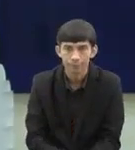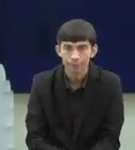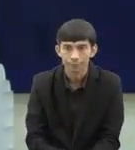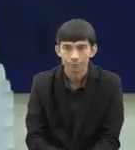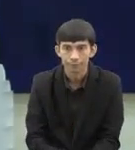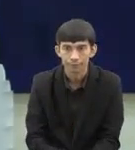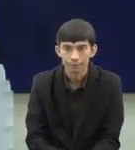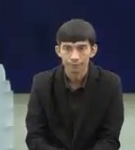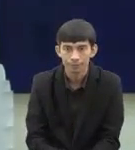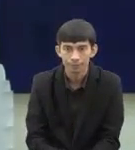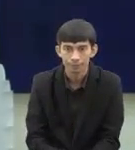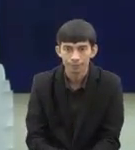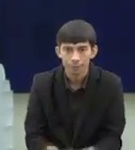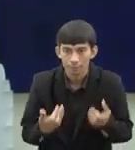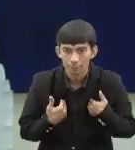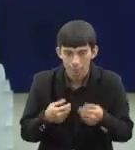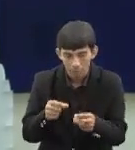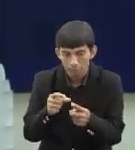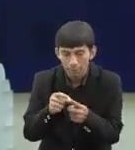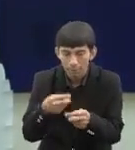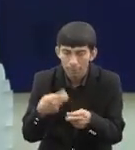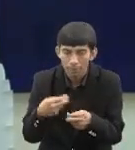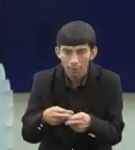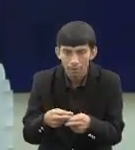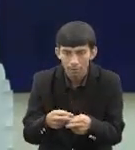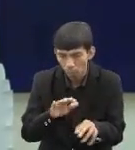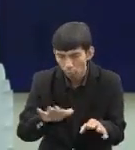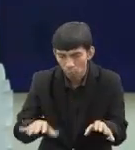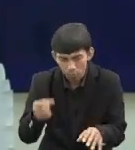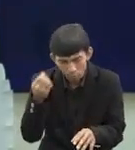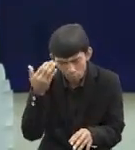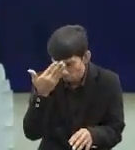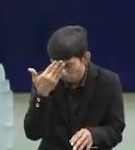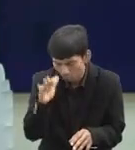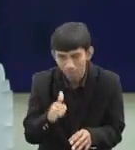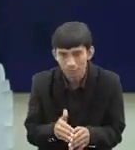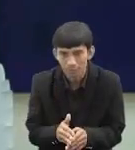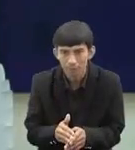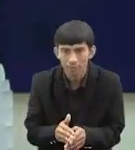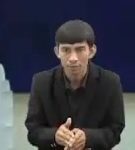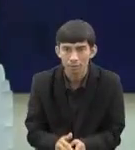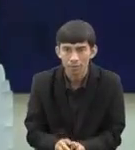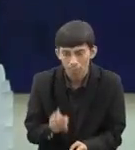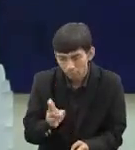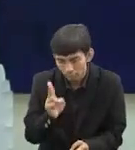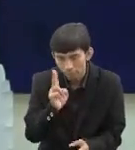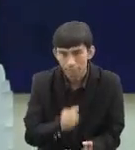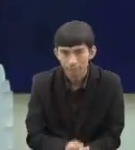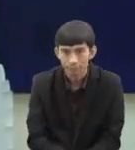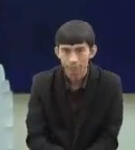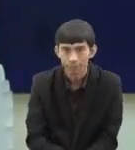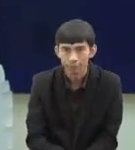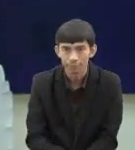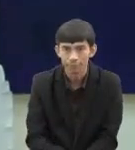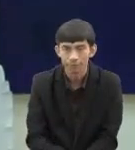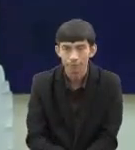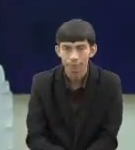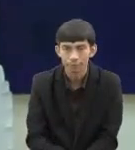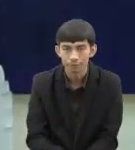ná chà miên piện na bị bạ sầm rắp con đài tha mình dồn lấy con chà mà ní đứng lươn rồi ha toàn chất rụt ra